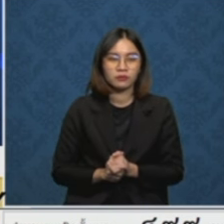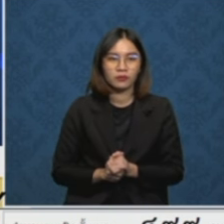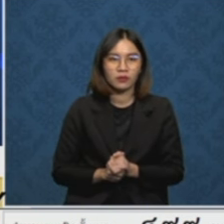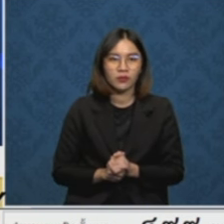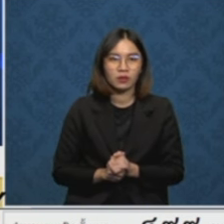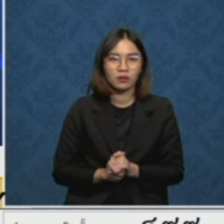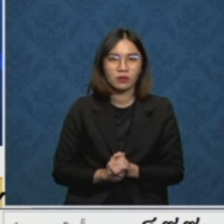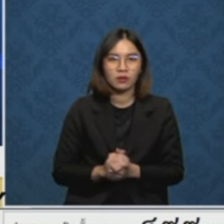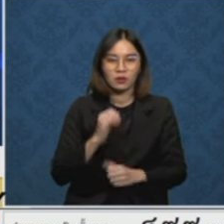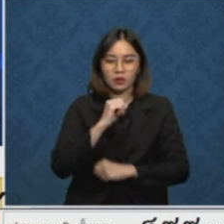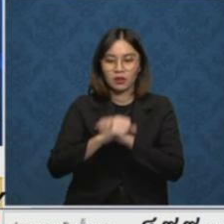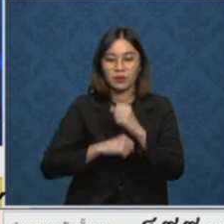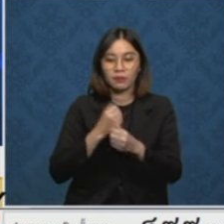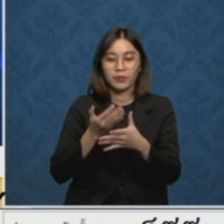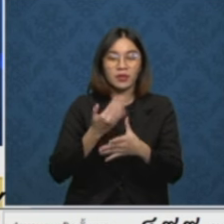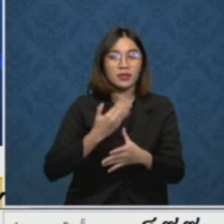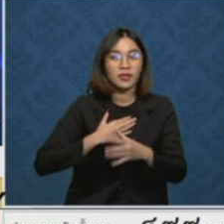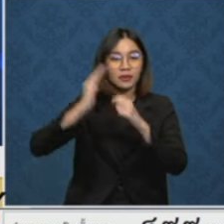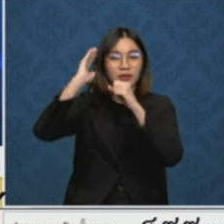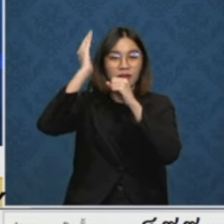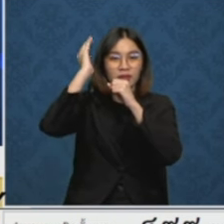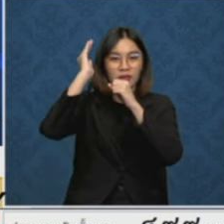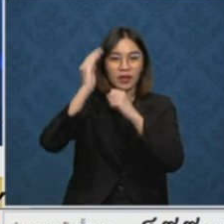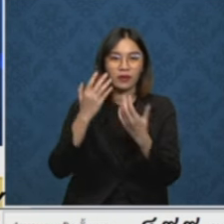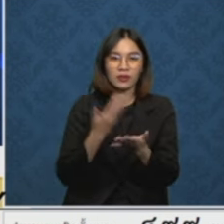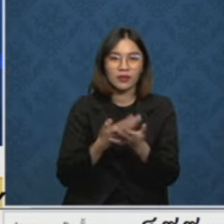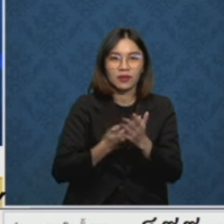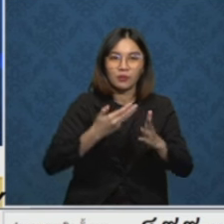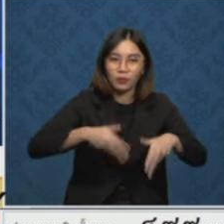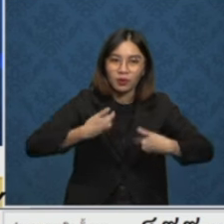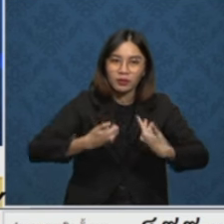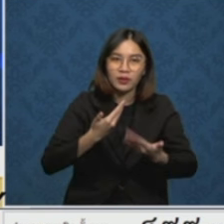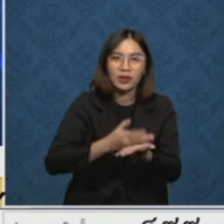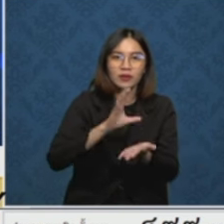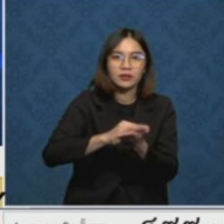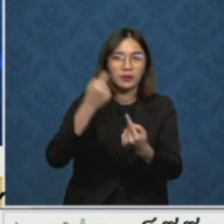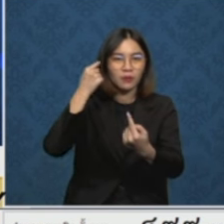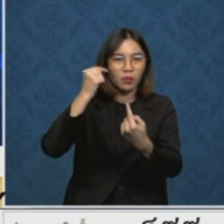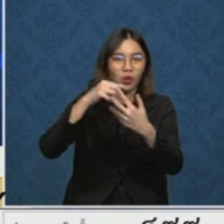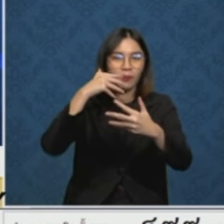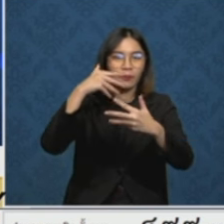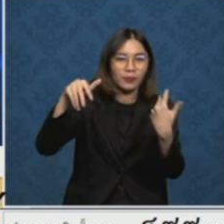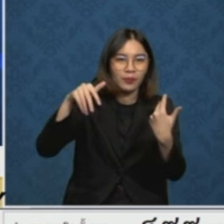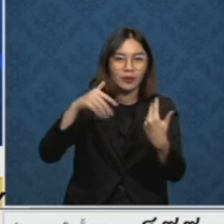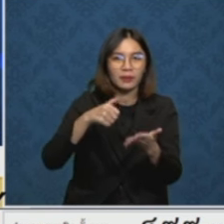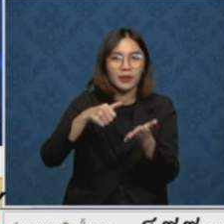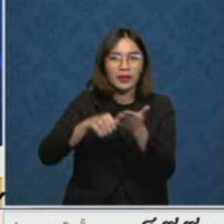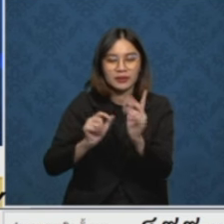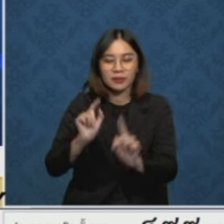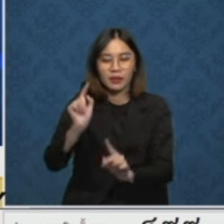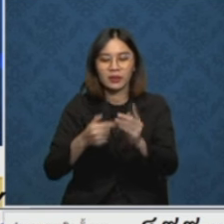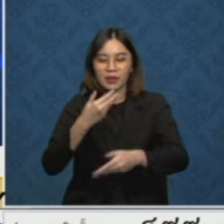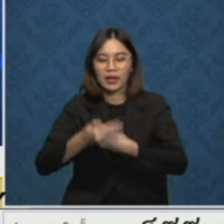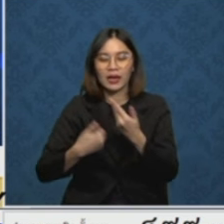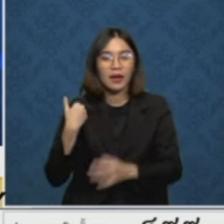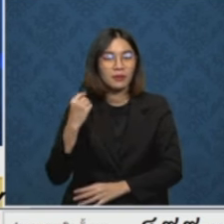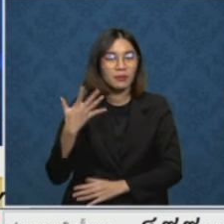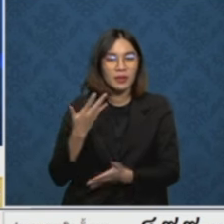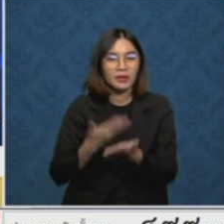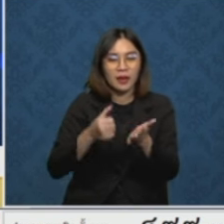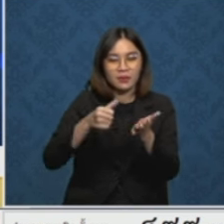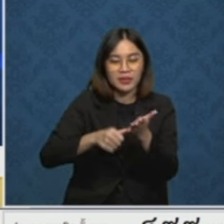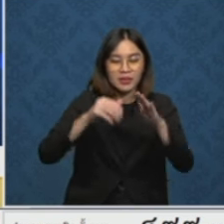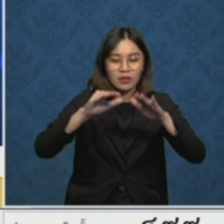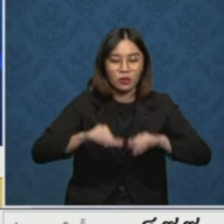เมื่อตอนต้นปีที่ฉันเคยได้อภิปรายเอาไว้ค่ะว่ารายได้เนี่ยมันจะจัดเก็บได้ไม่เข้าเป้านะเพราะว่าภาษีขายหุ้นไม่มีแล้วนะคะมีการลดหย่อนภาษี